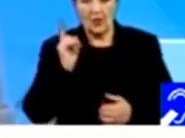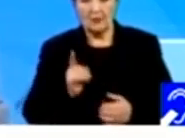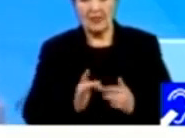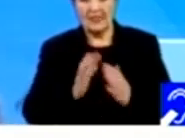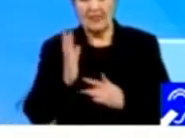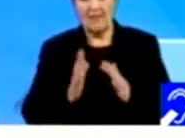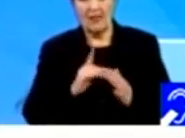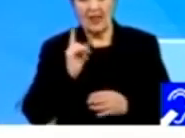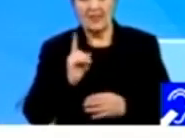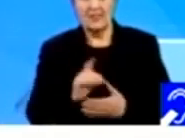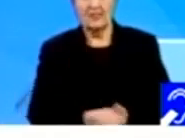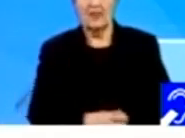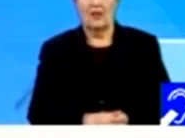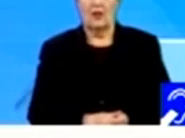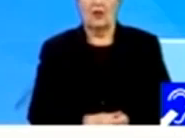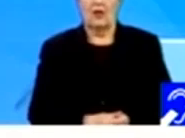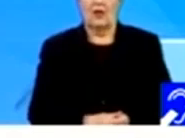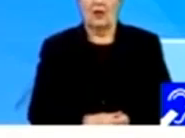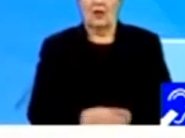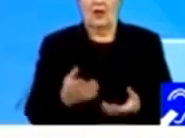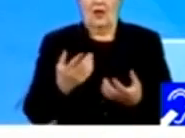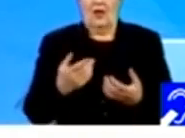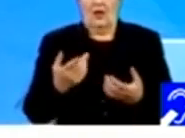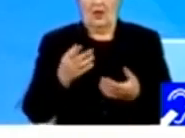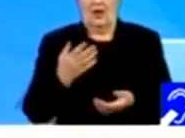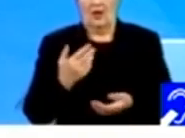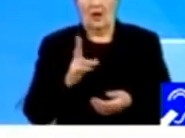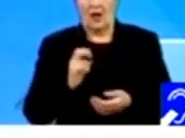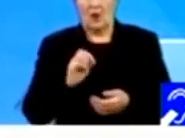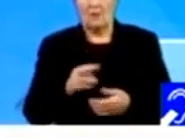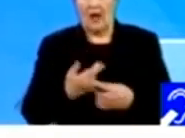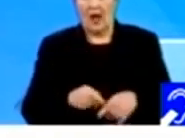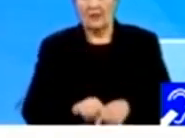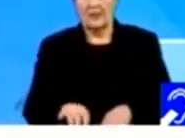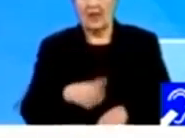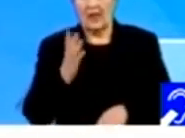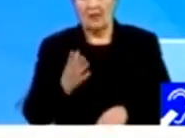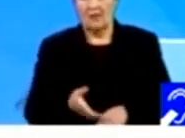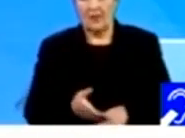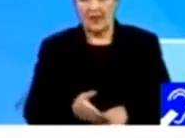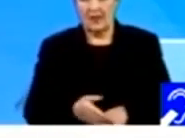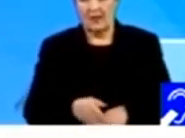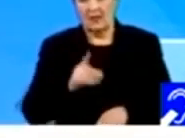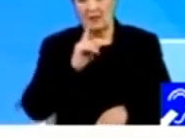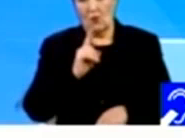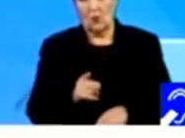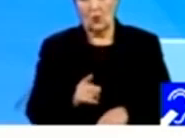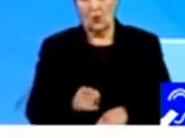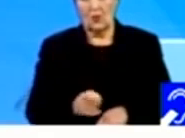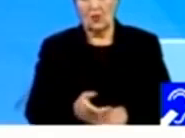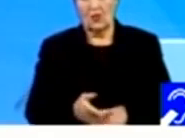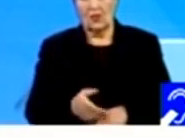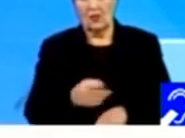Multe alte chestiuni de acest gen. Cam asta ar fi în linii mari și îmi propun ca în decurs de o lună deja să schimbăm